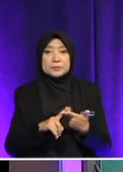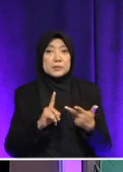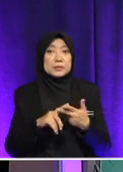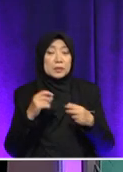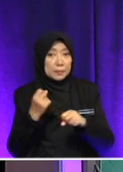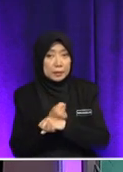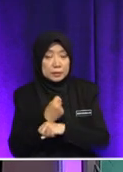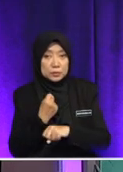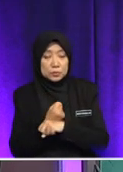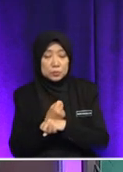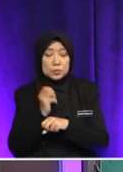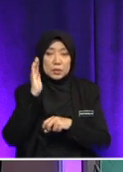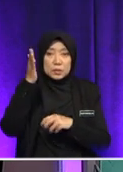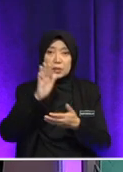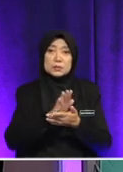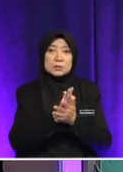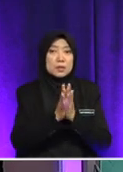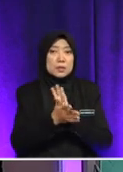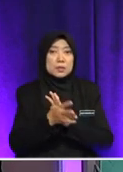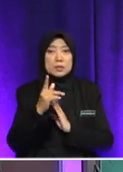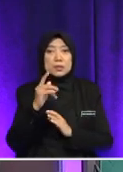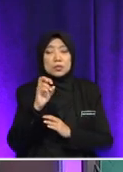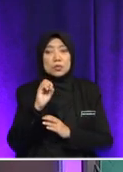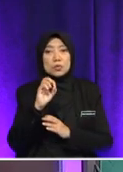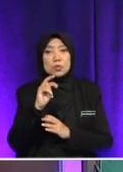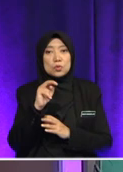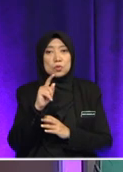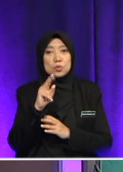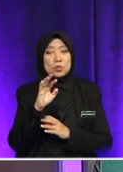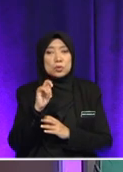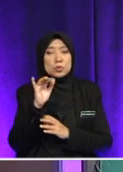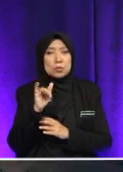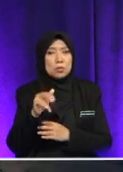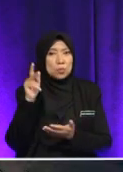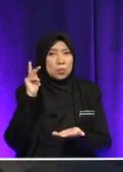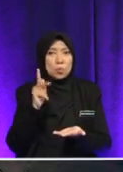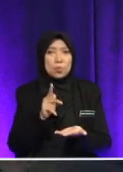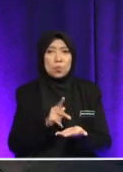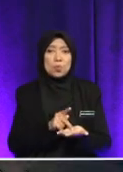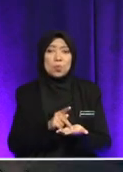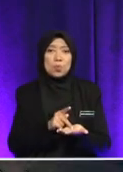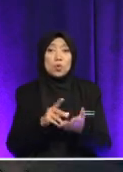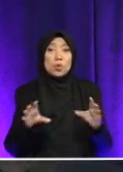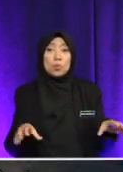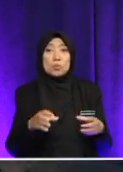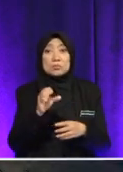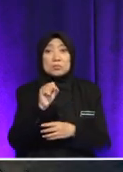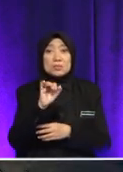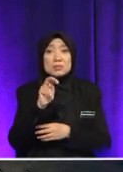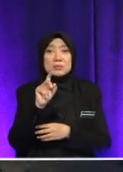batu sediakan jadi konflik yang dibekukan coba Mira bayangkan kalau bangunan dibuat definisimin saja